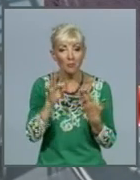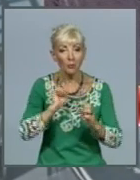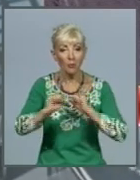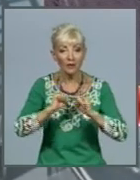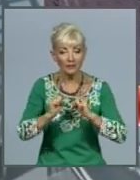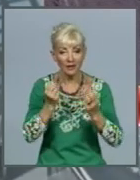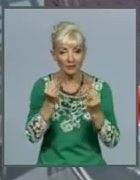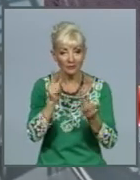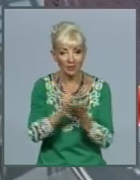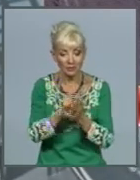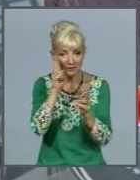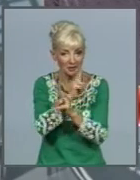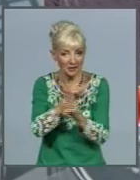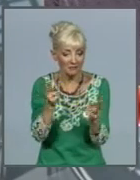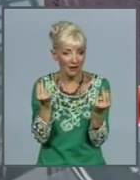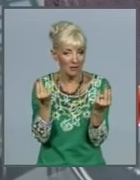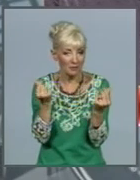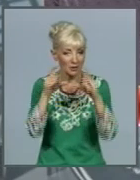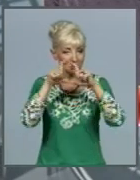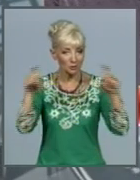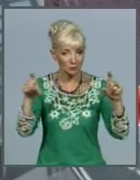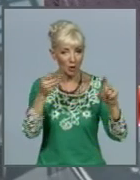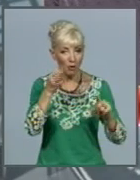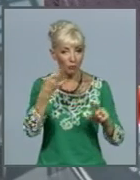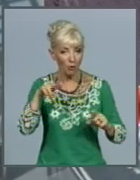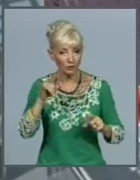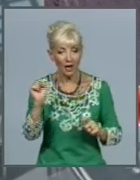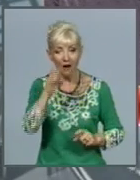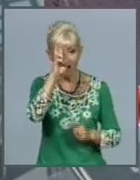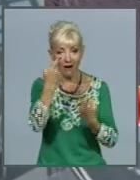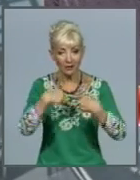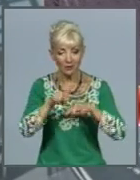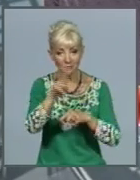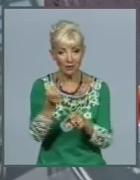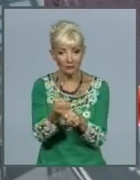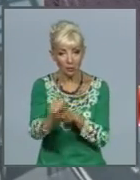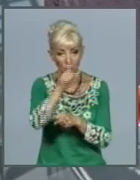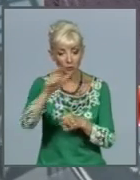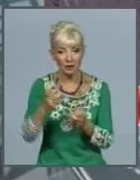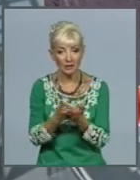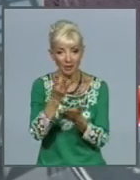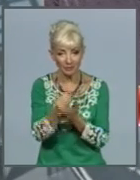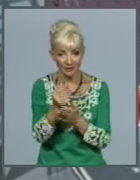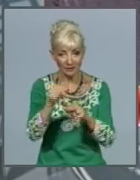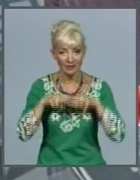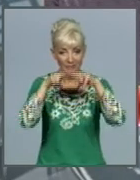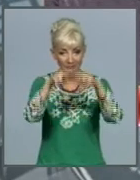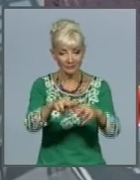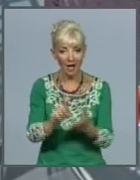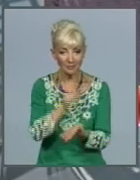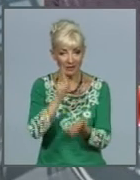невідомі комерційні структури – фонди. А держава, яка змусила людей заплатити відрахування обов'язкові,